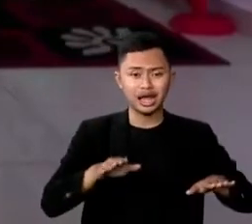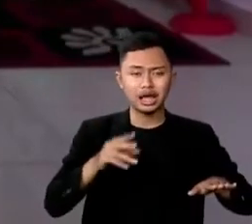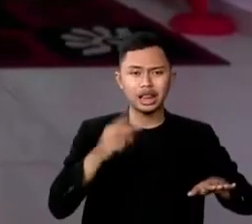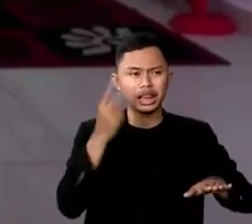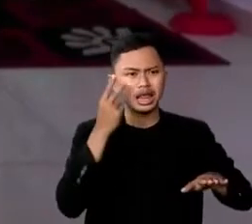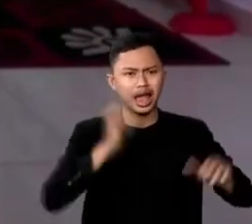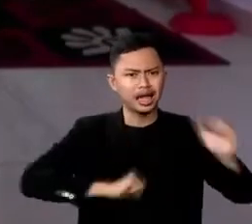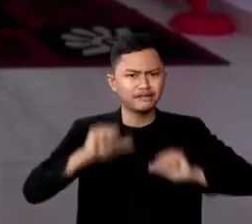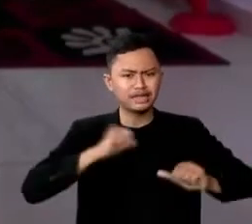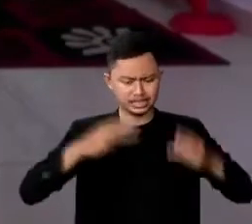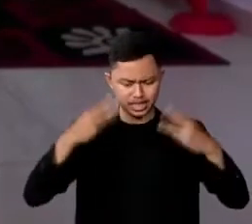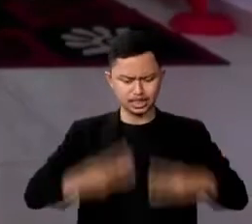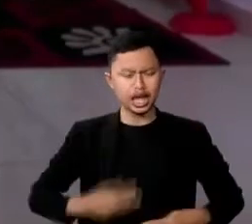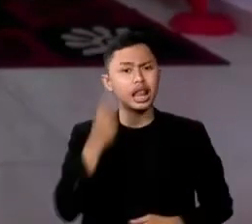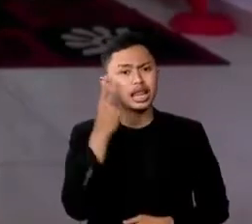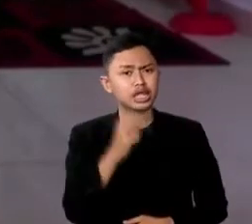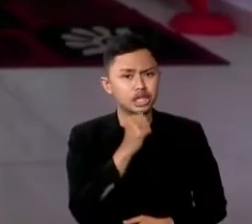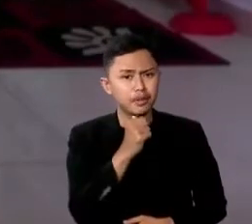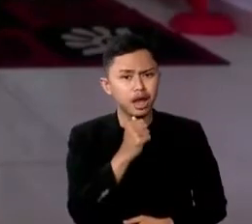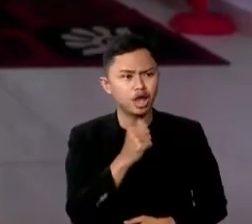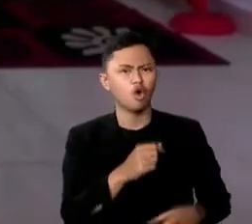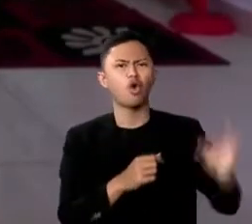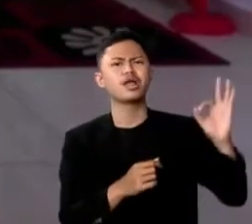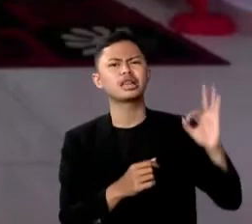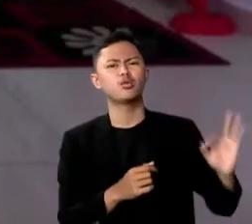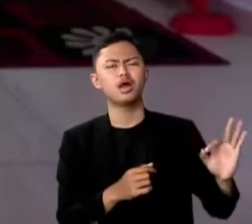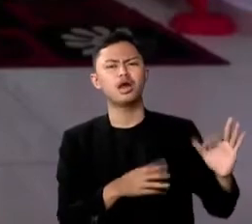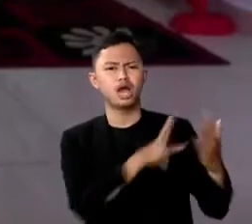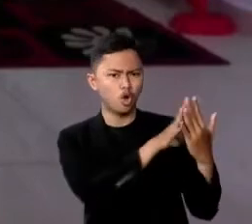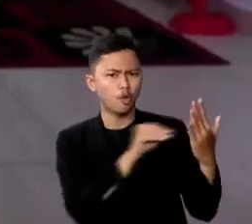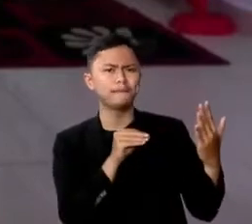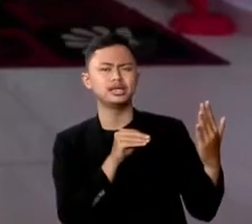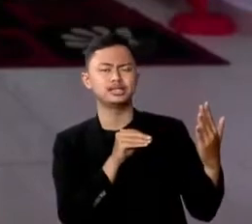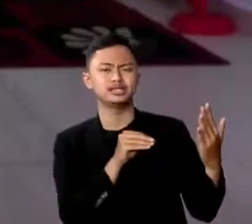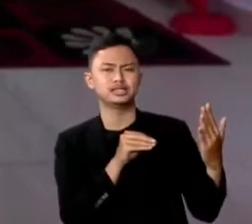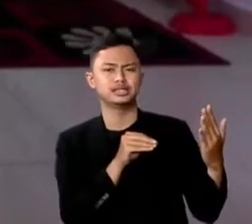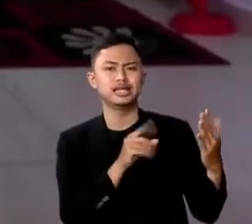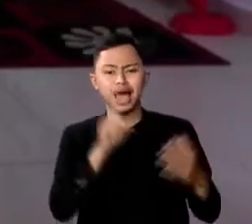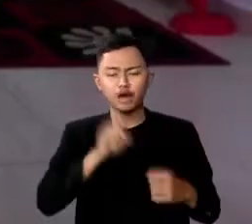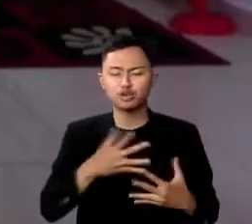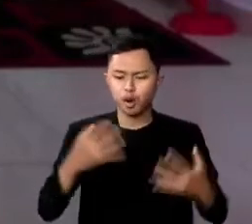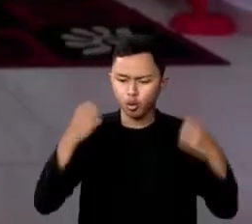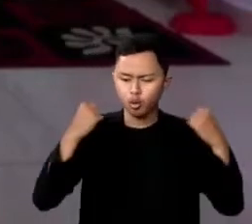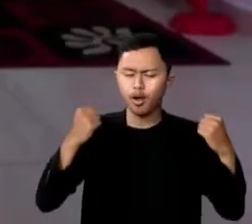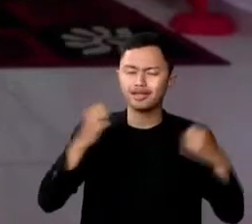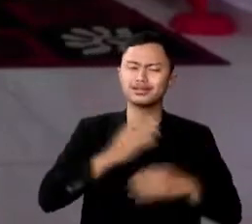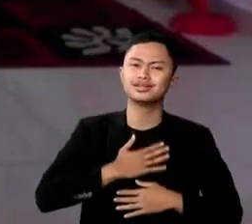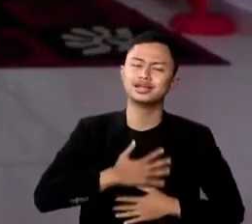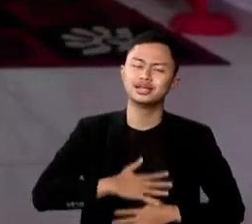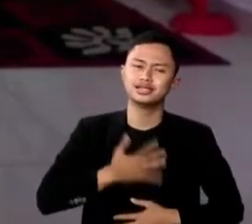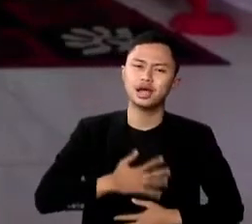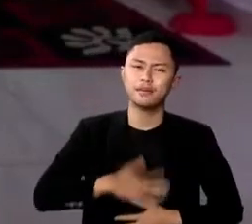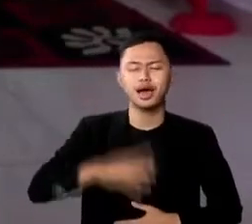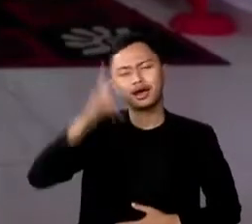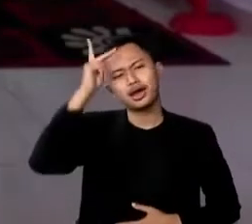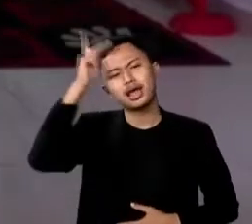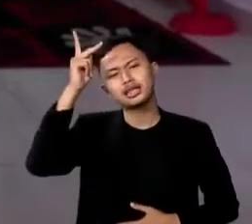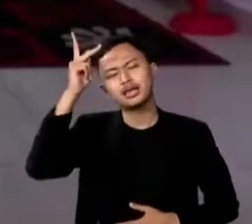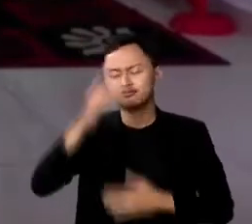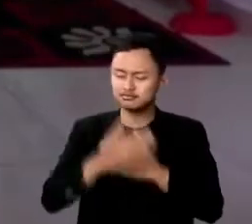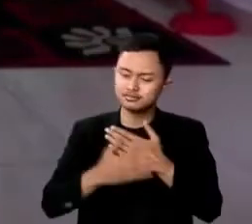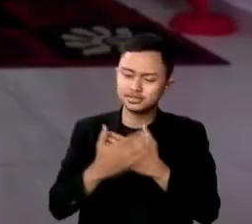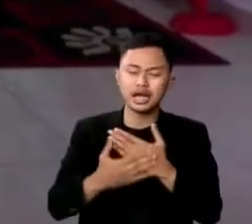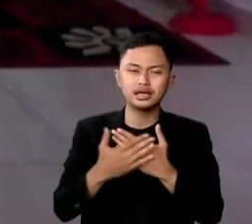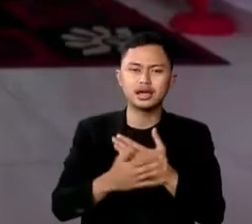karena anak-anak adalah peniru Ulung dengan Marilah sabar tangguh tetap kreatif tetap perlu